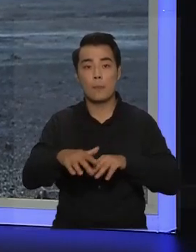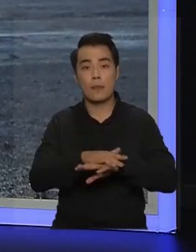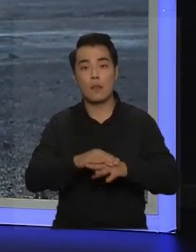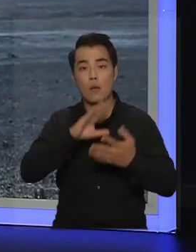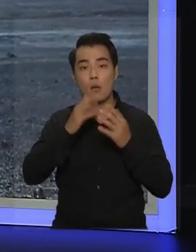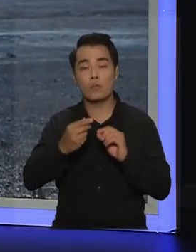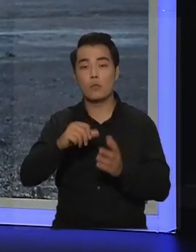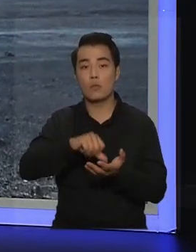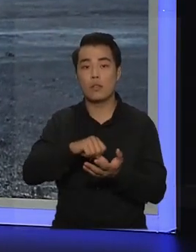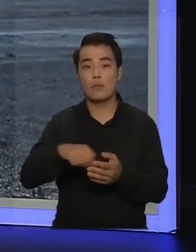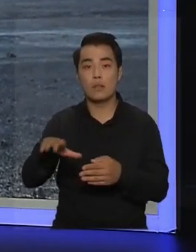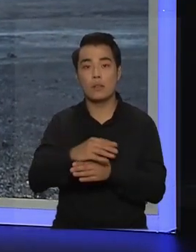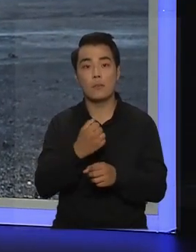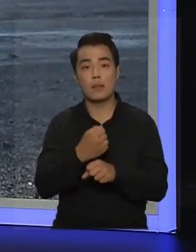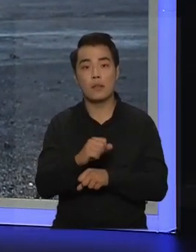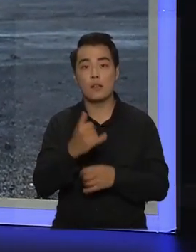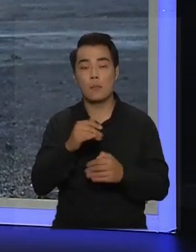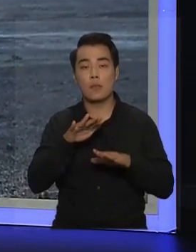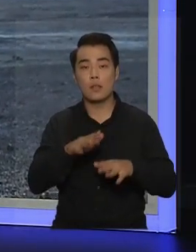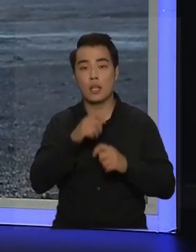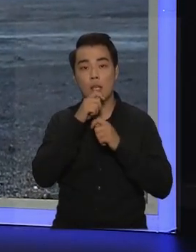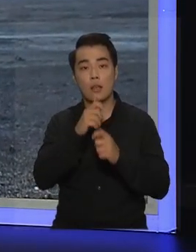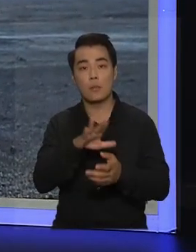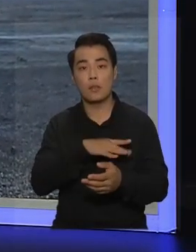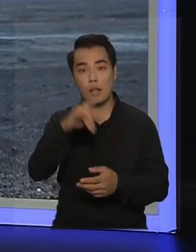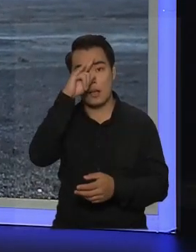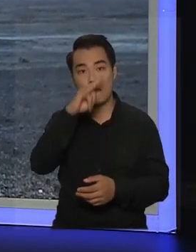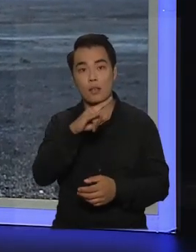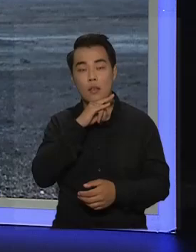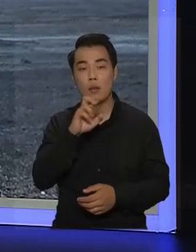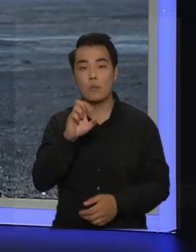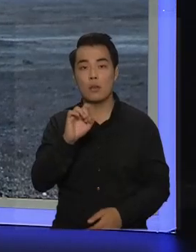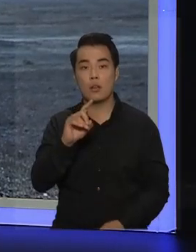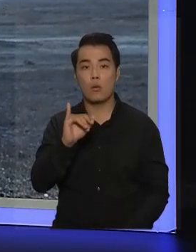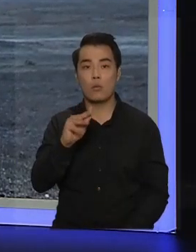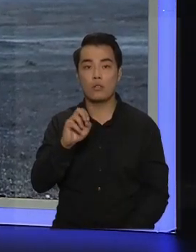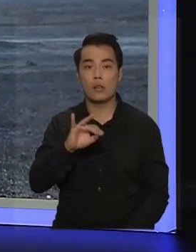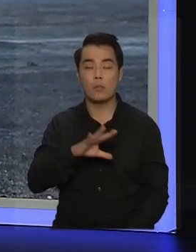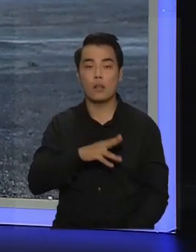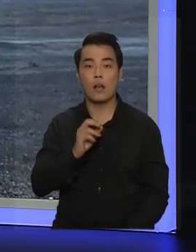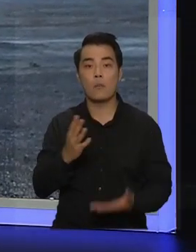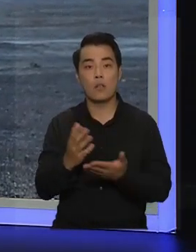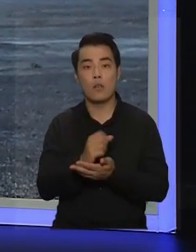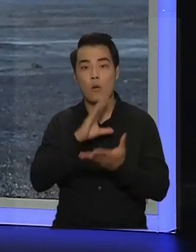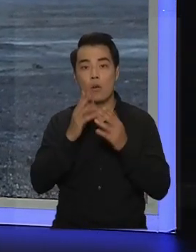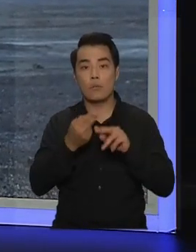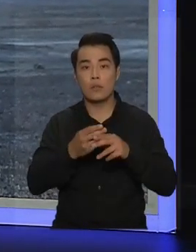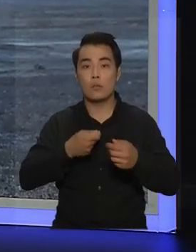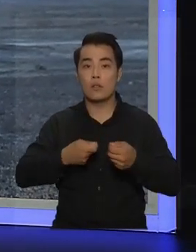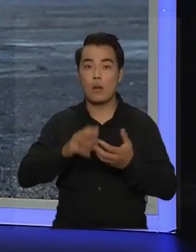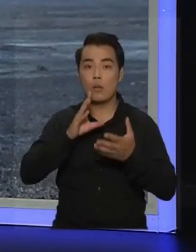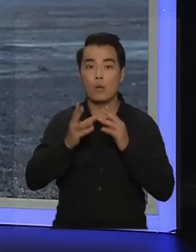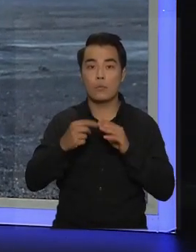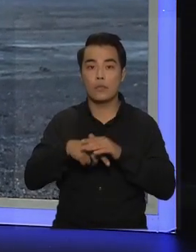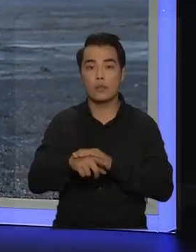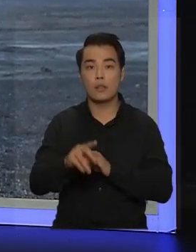географию участников, все призовые места сегодня достались казахстанским «Беркучи». Как удается управлять столь